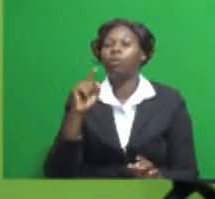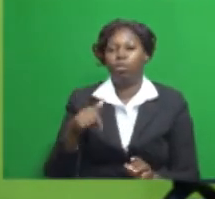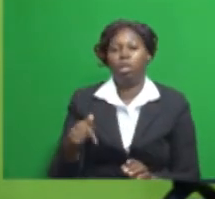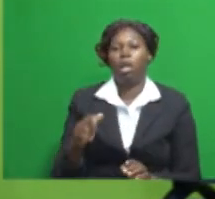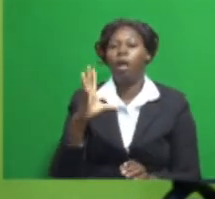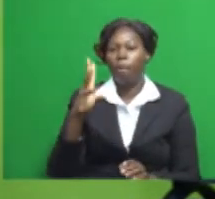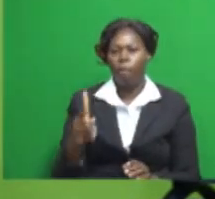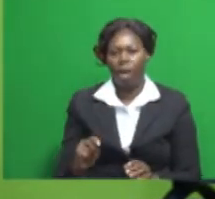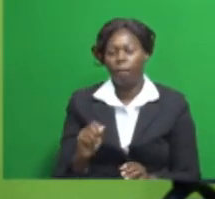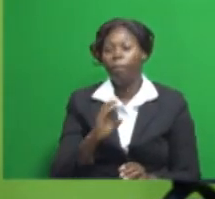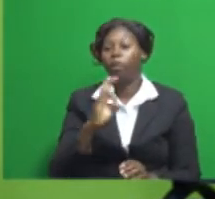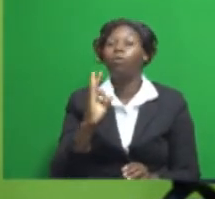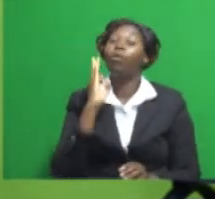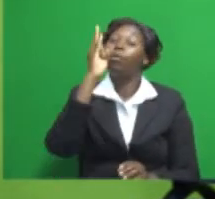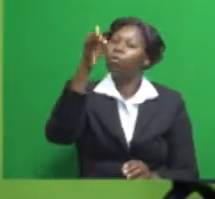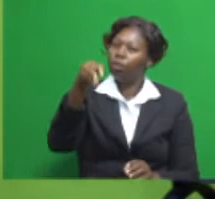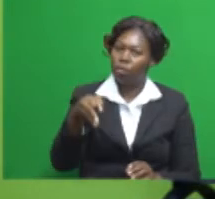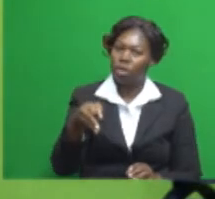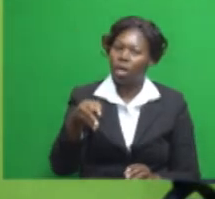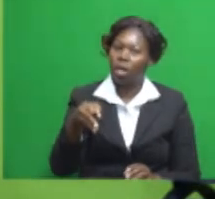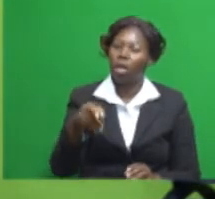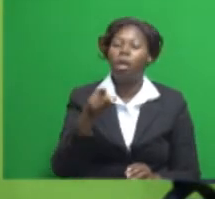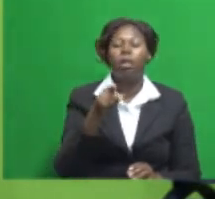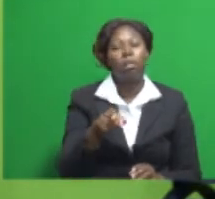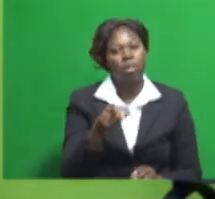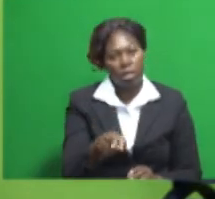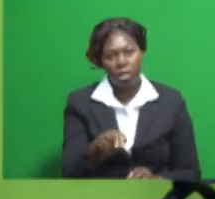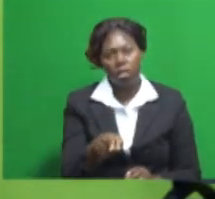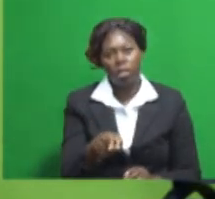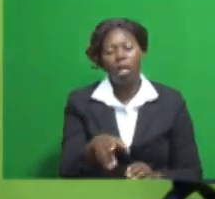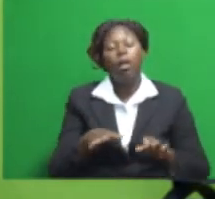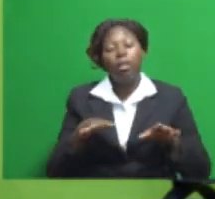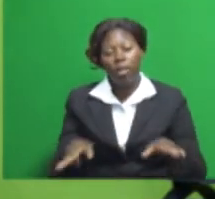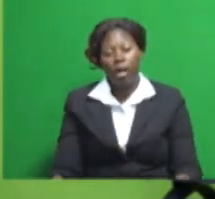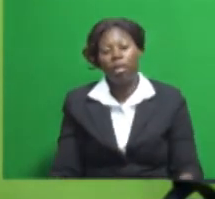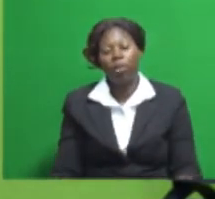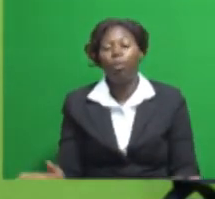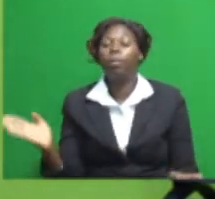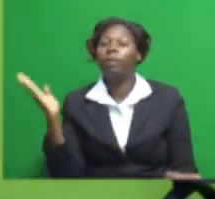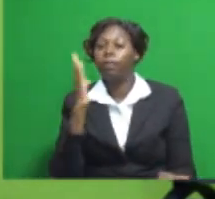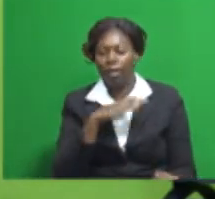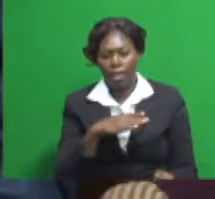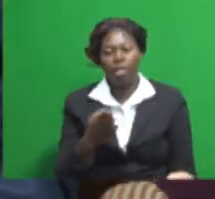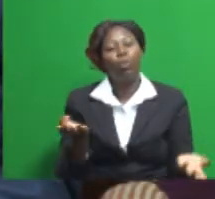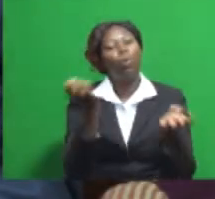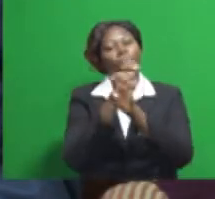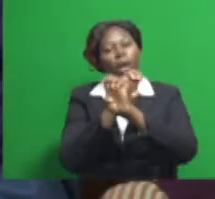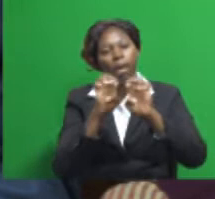VaKorinde inoisa pachena kuti mhandu yekupedzisira ichaparadzwa ndiro rofu. That's right. Saka kurwirwa kukuru kuri mberi